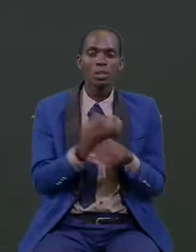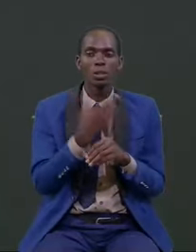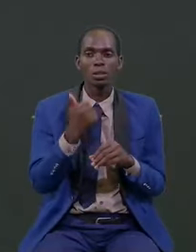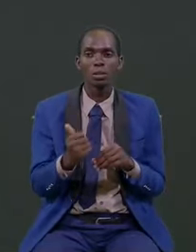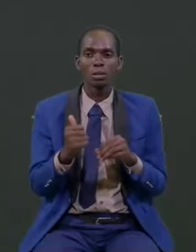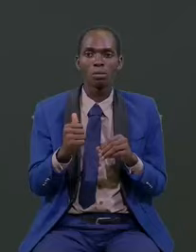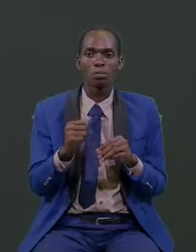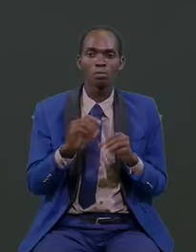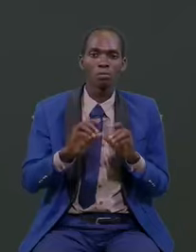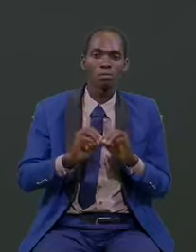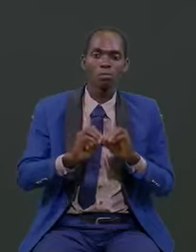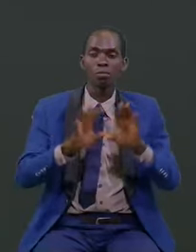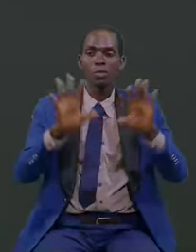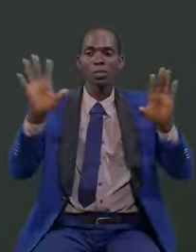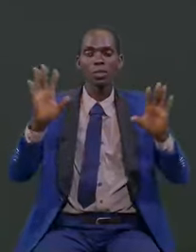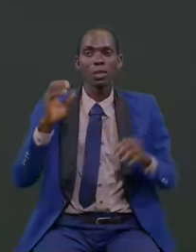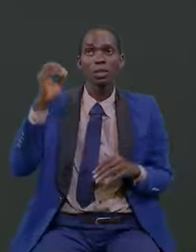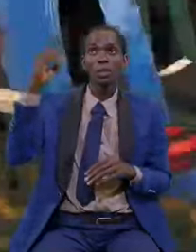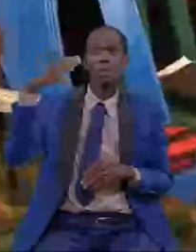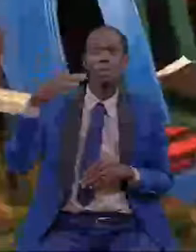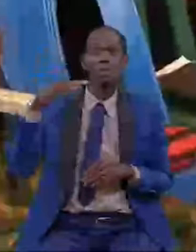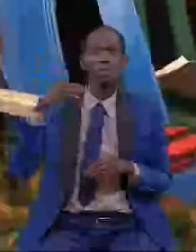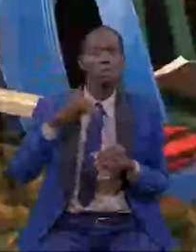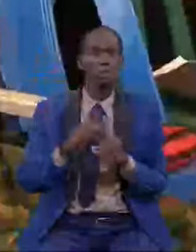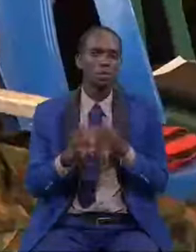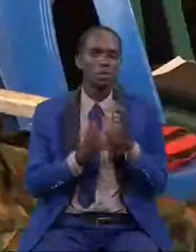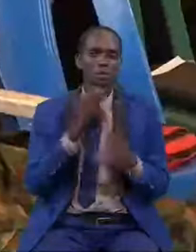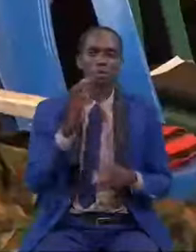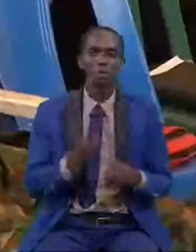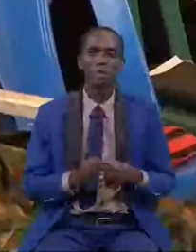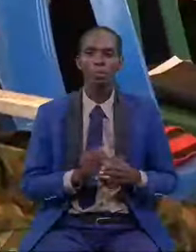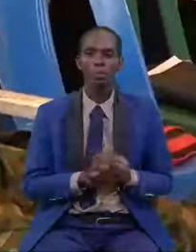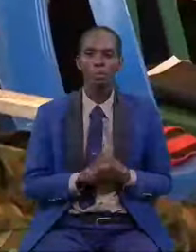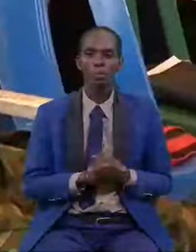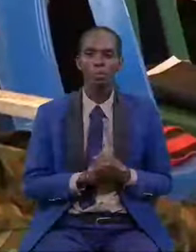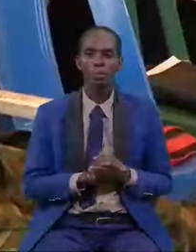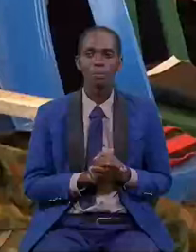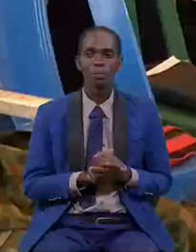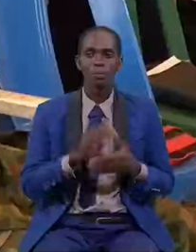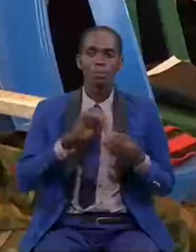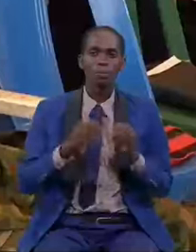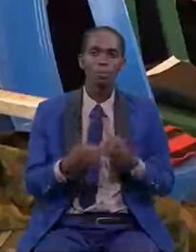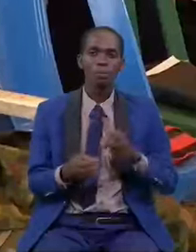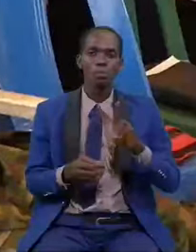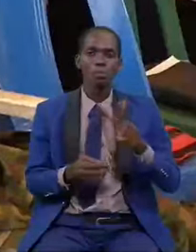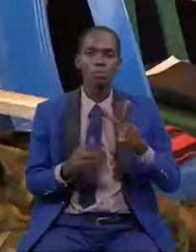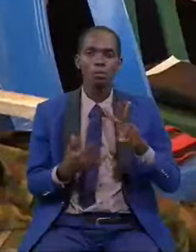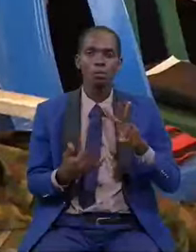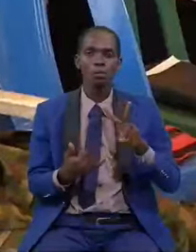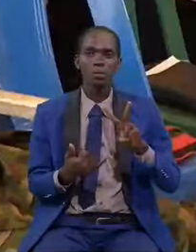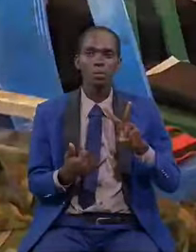dimension éclatante, brillante, au nom de Jésus-Christ. Nous allons à la deuxième.